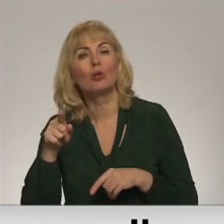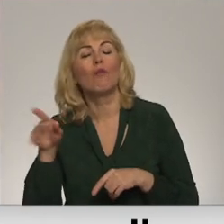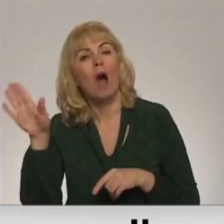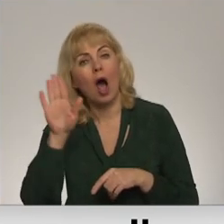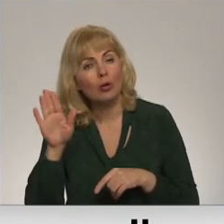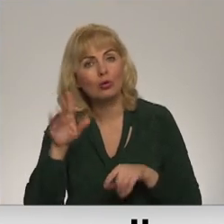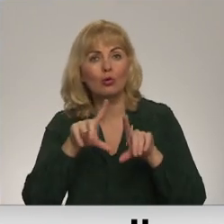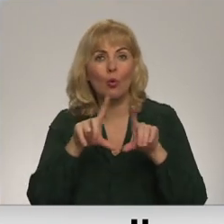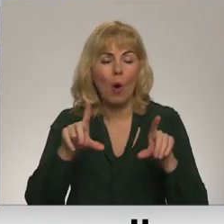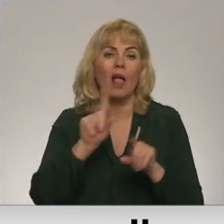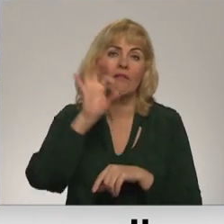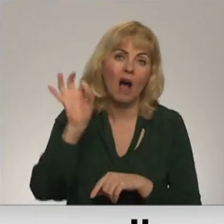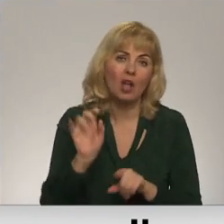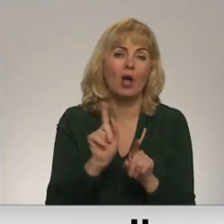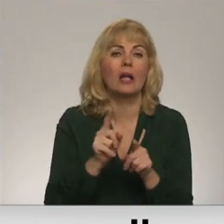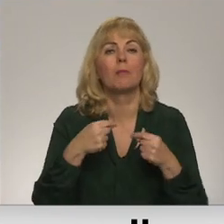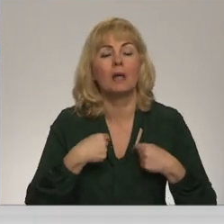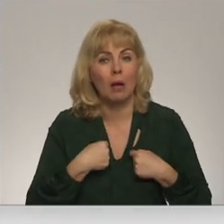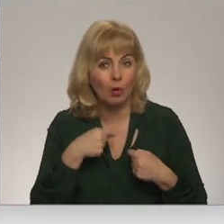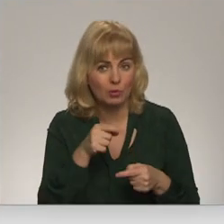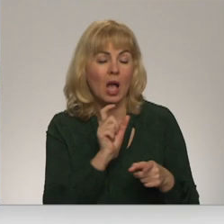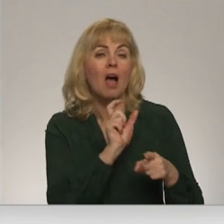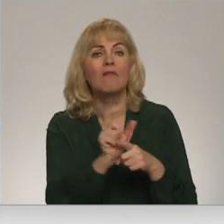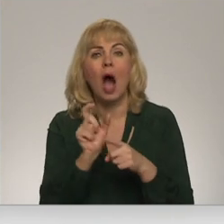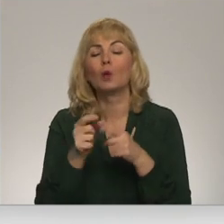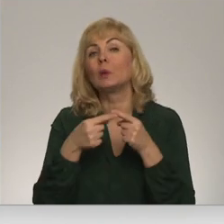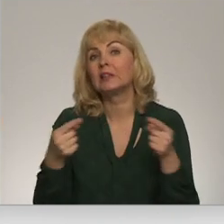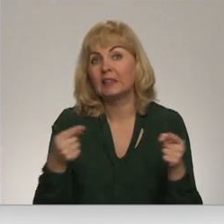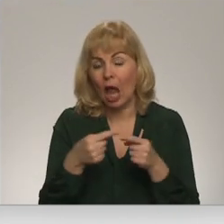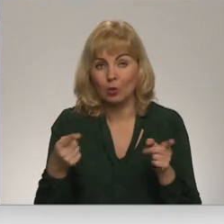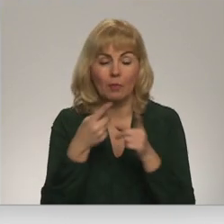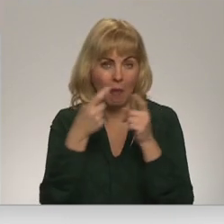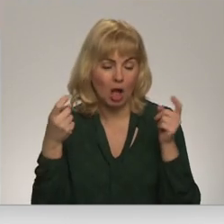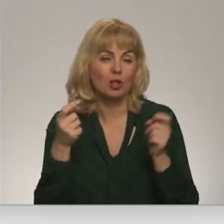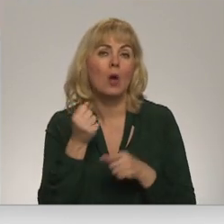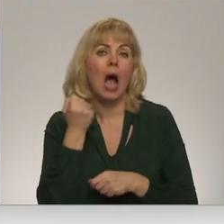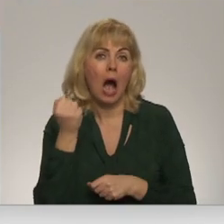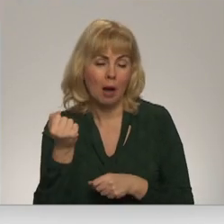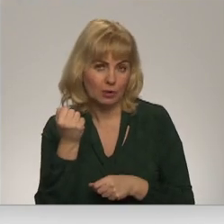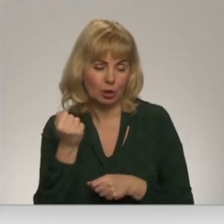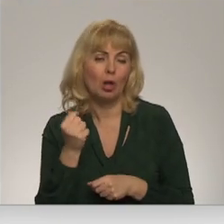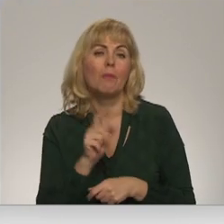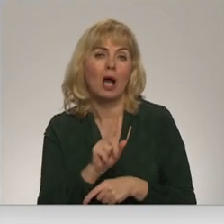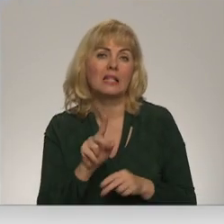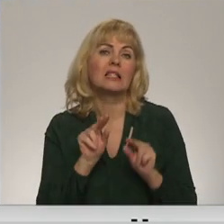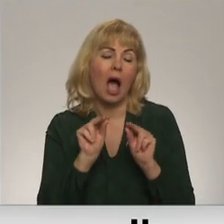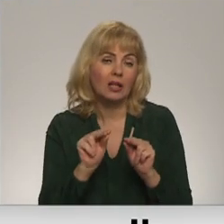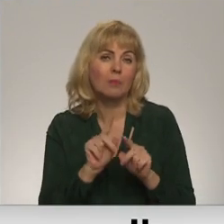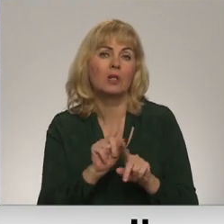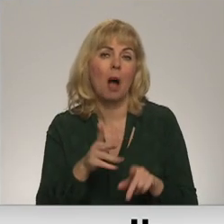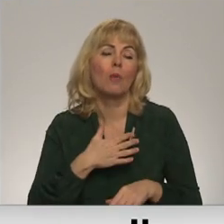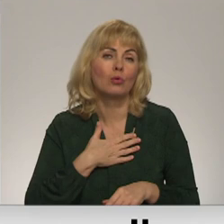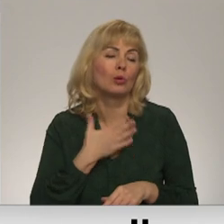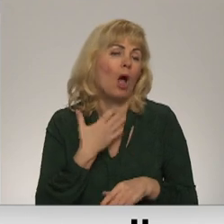mums. Šādas rīcības vārdos, tekstos un paziņojumus apdraud šo satīcību, kura mums ir, bet tā ir